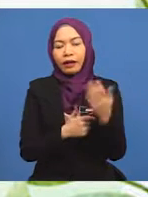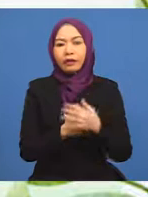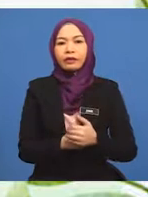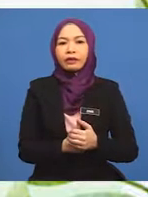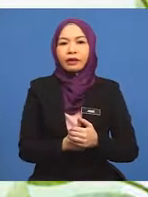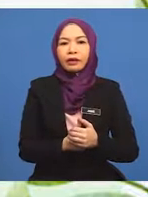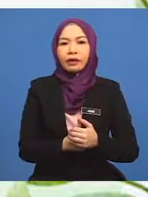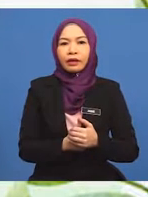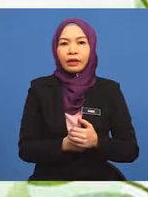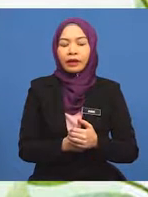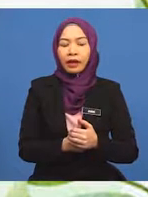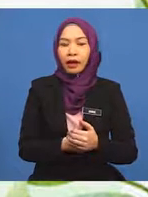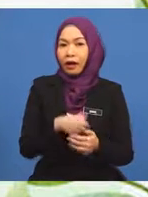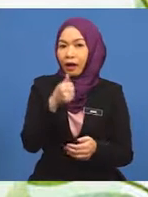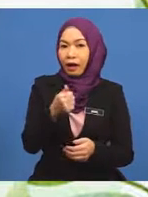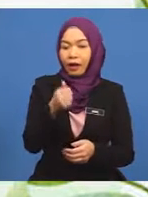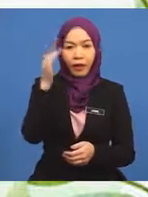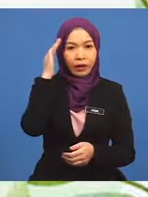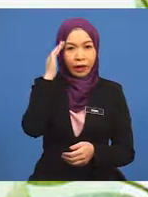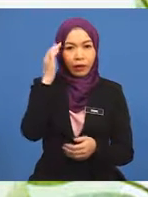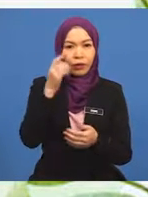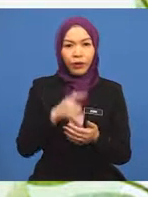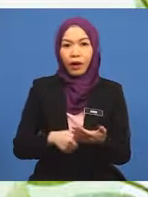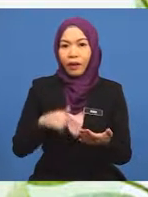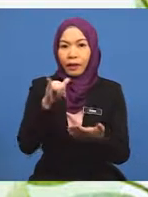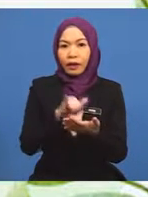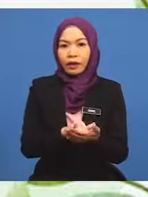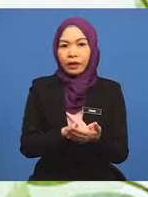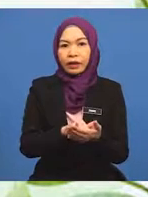Adakah murid-murid tahu apakah konsep penghasilan idea?